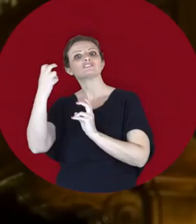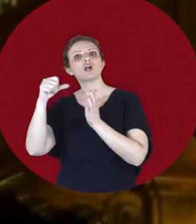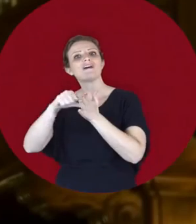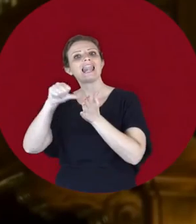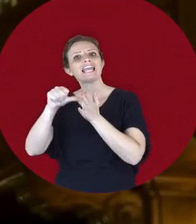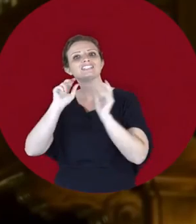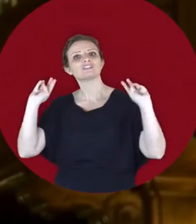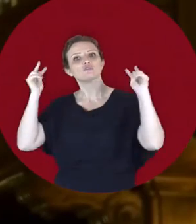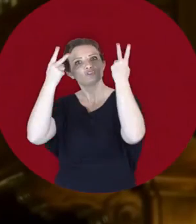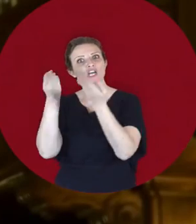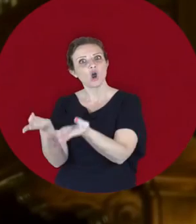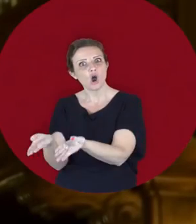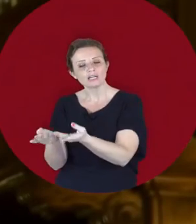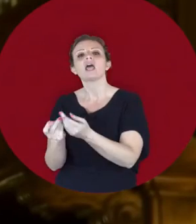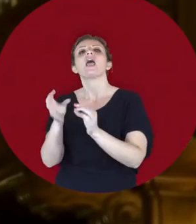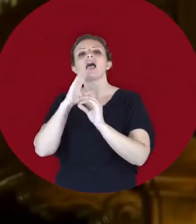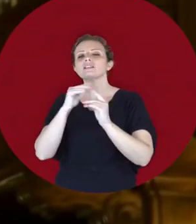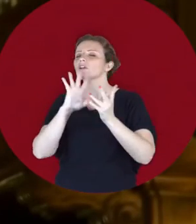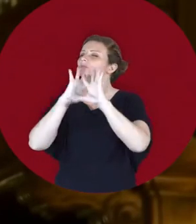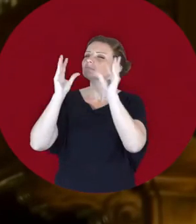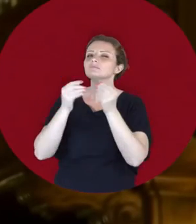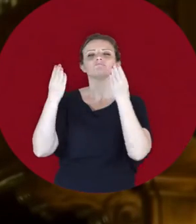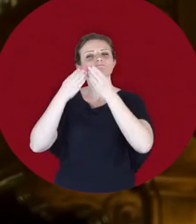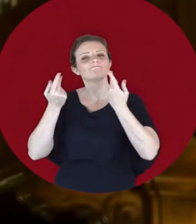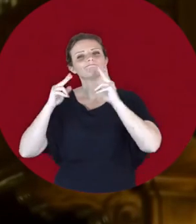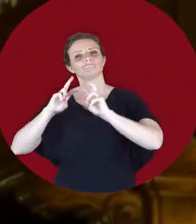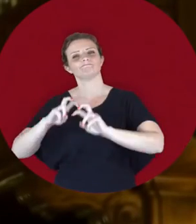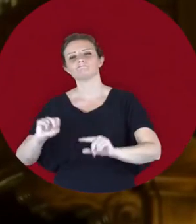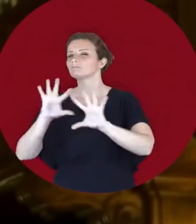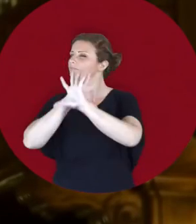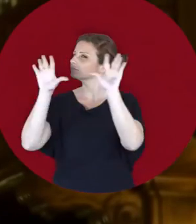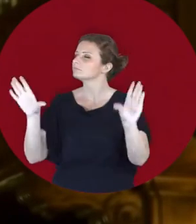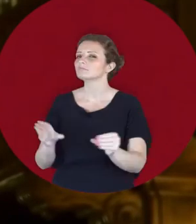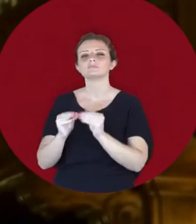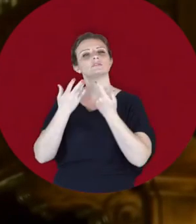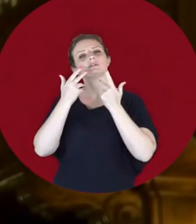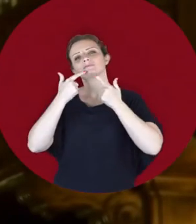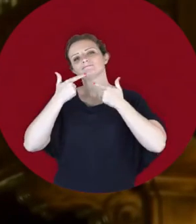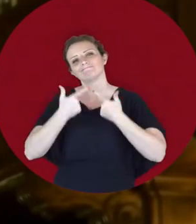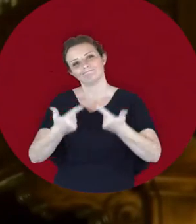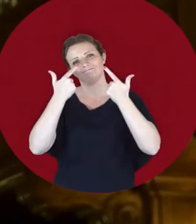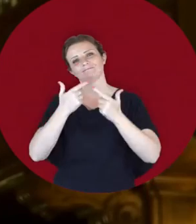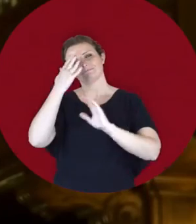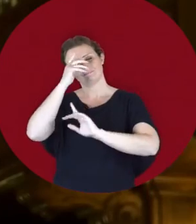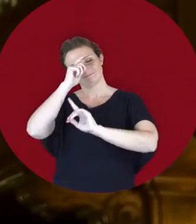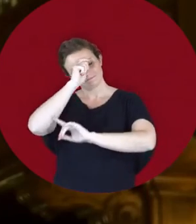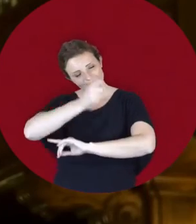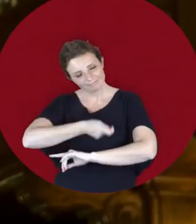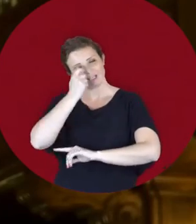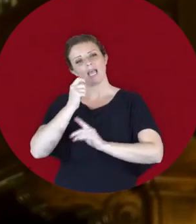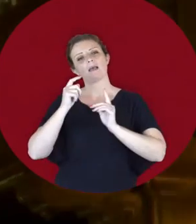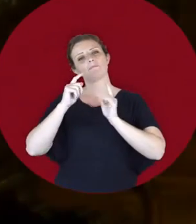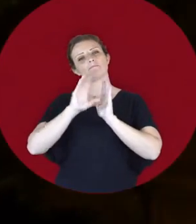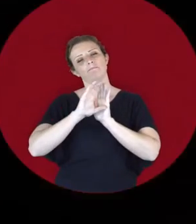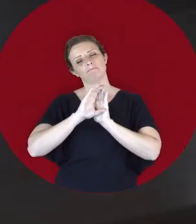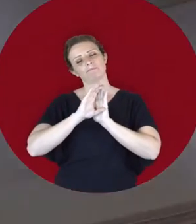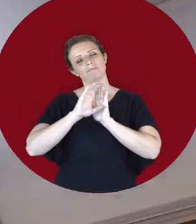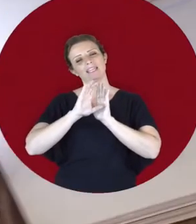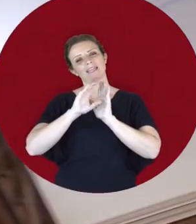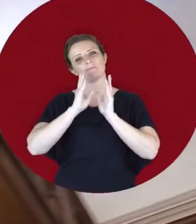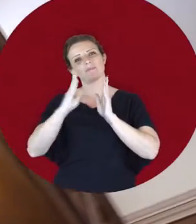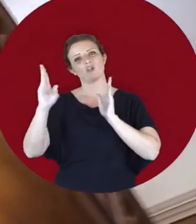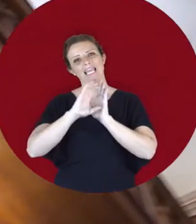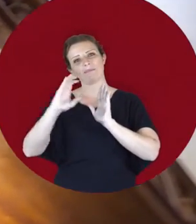che, trovando qui le lettere di Cicerone, dedicherà gran parte dei suoi studi e dei suoi interessi proprio alla Biblioteca